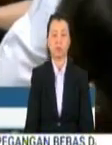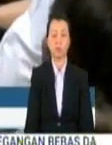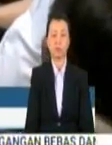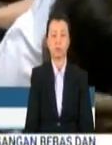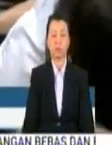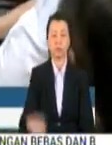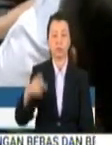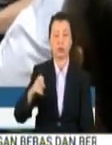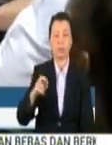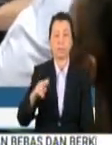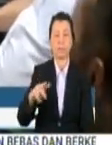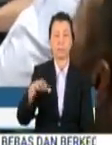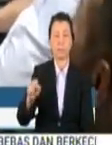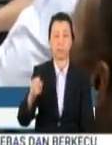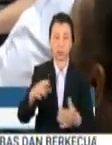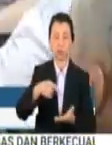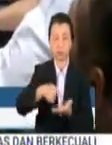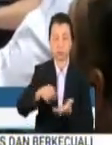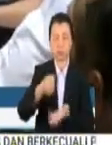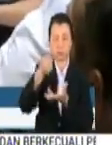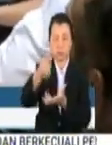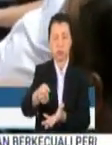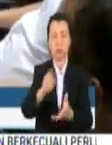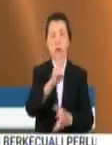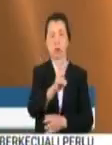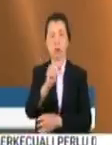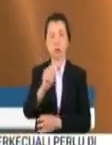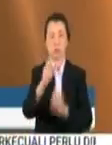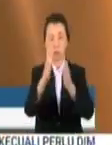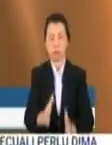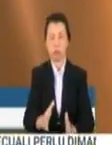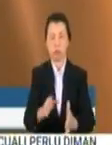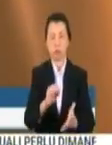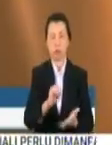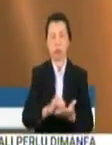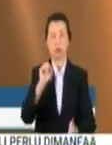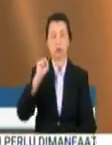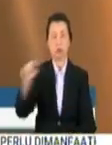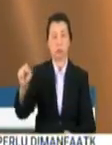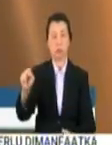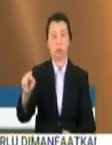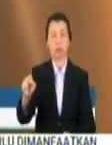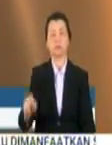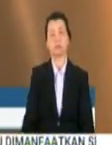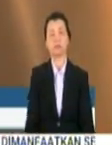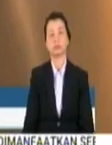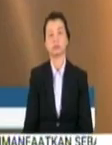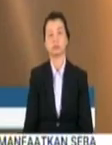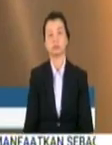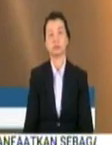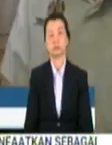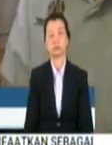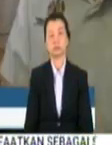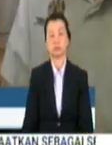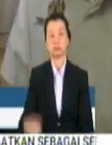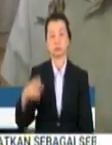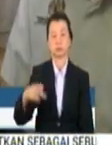pernas telah memberi pembiayaan kepada lebih 60 Usahawan franchise di Sabah setakat ini